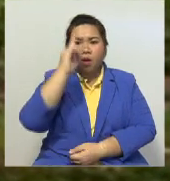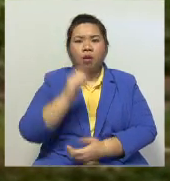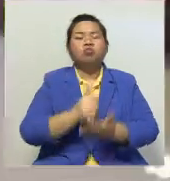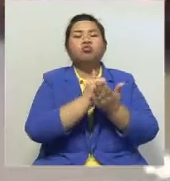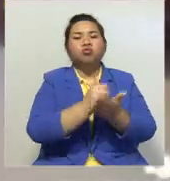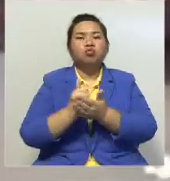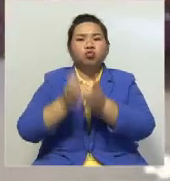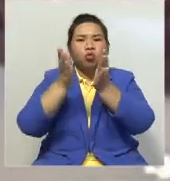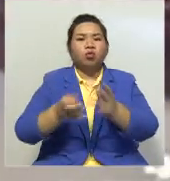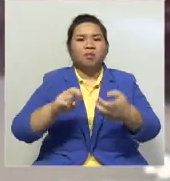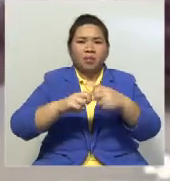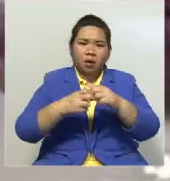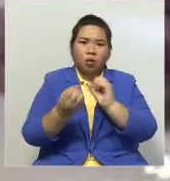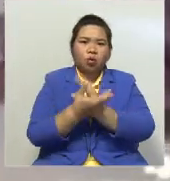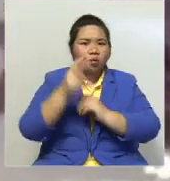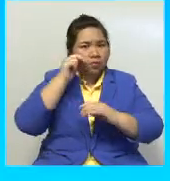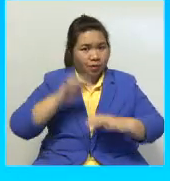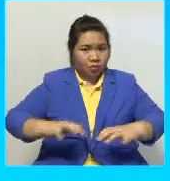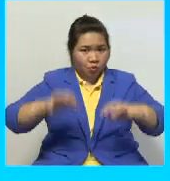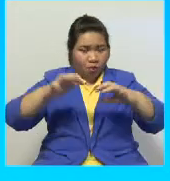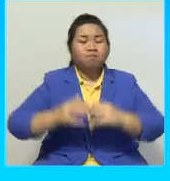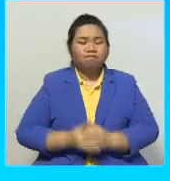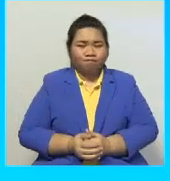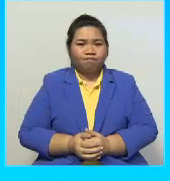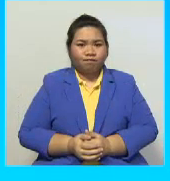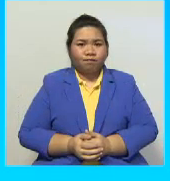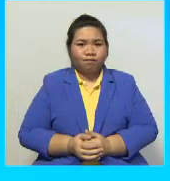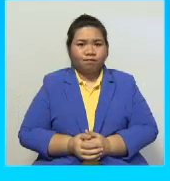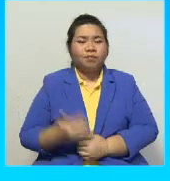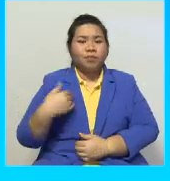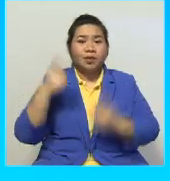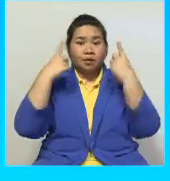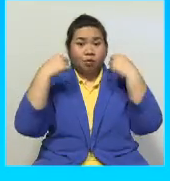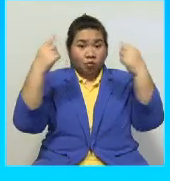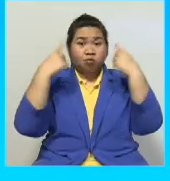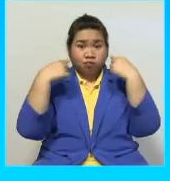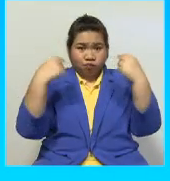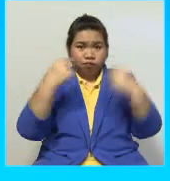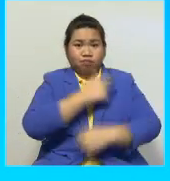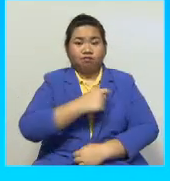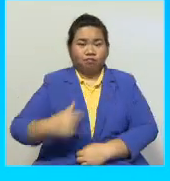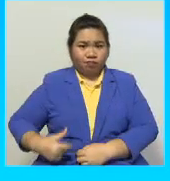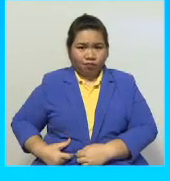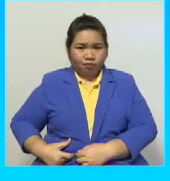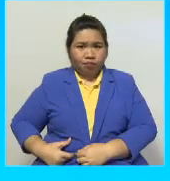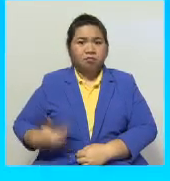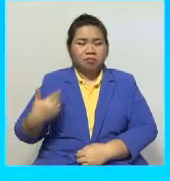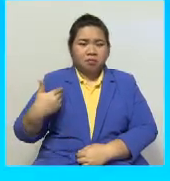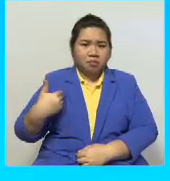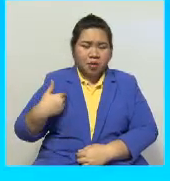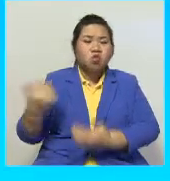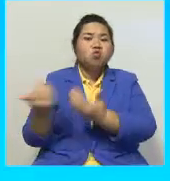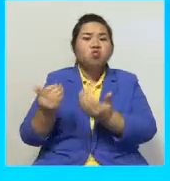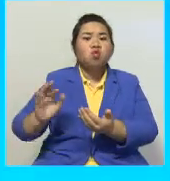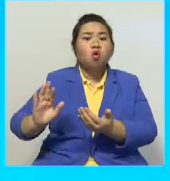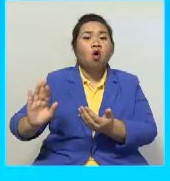ไปช่วยเหลือผู้ประสบภัยค่ะและพระเจ้าวรวงศ์เธอพระองค์เจ้าสมสวลีพระวรราชาธินัดดามาตย์และพระเจ้าหลาน